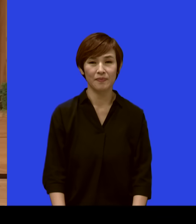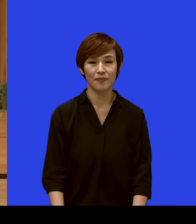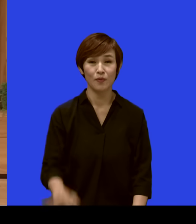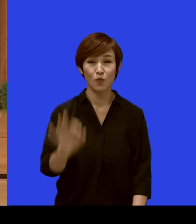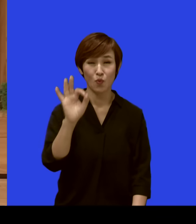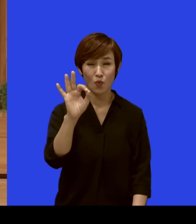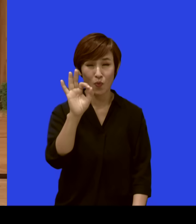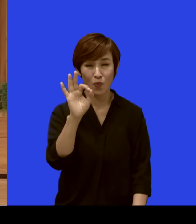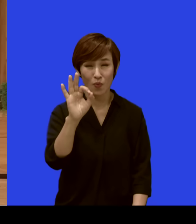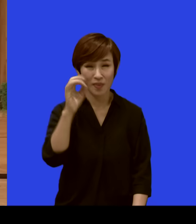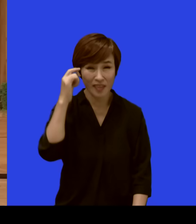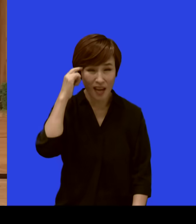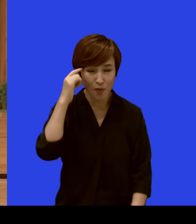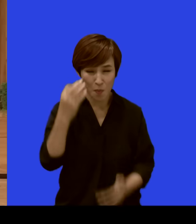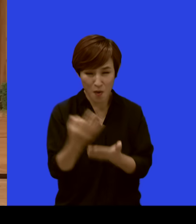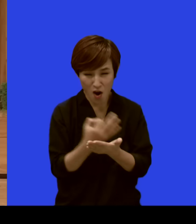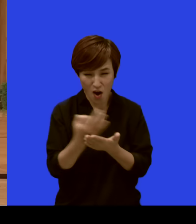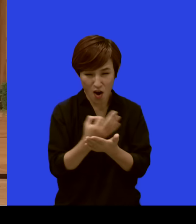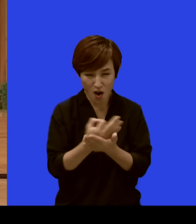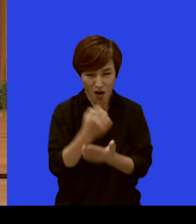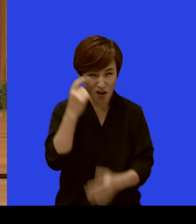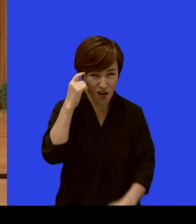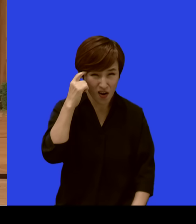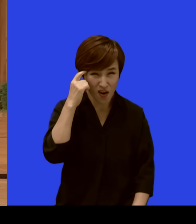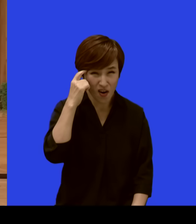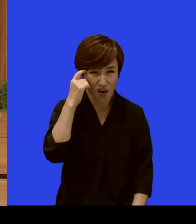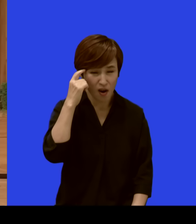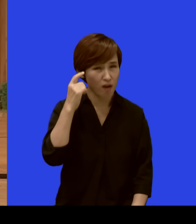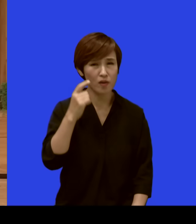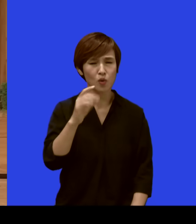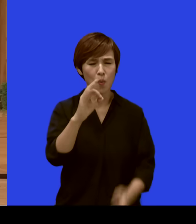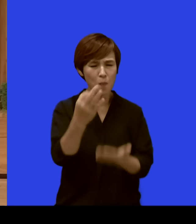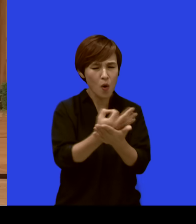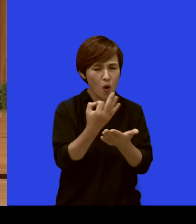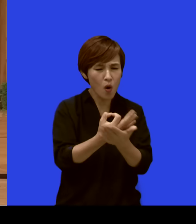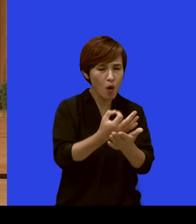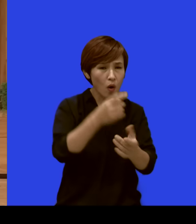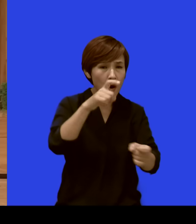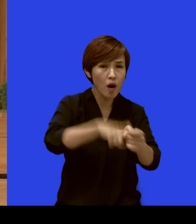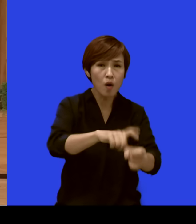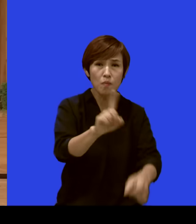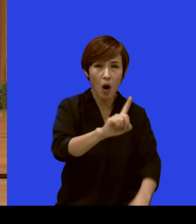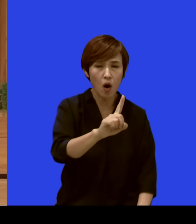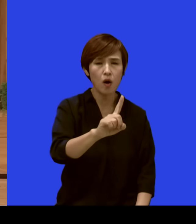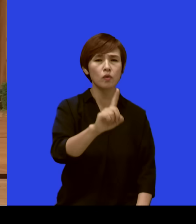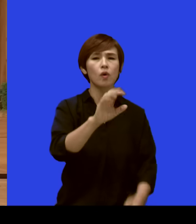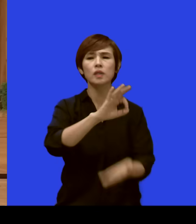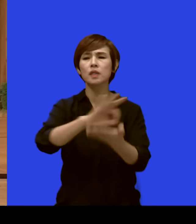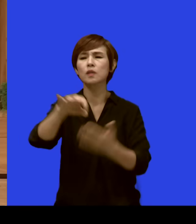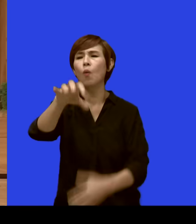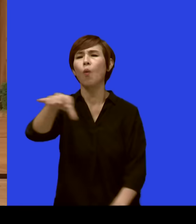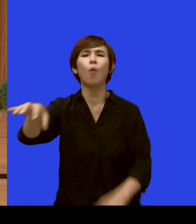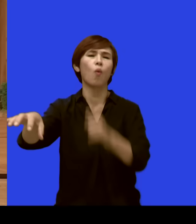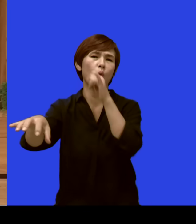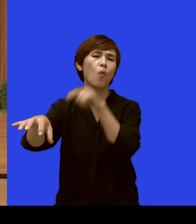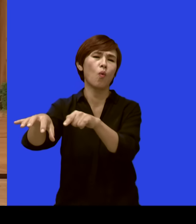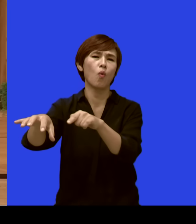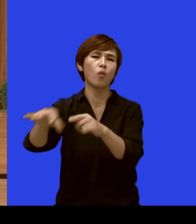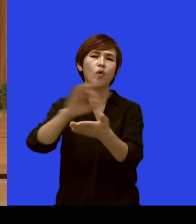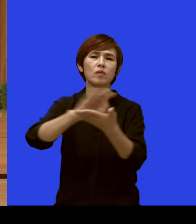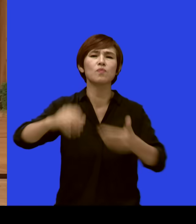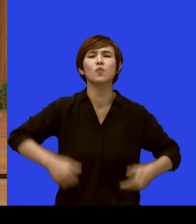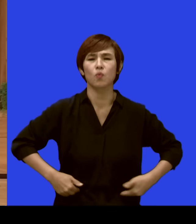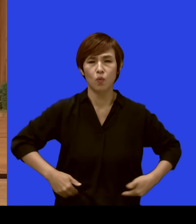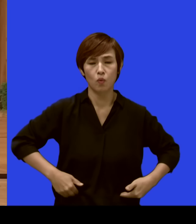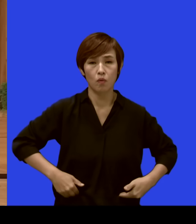돈을 생각하잖아요. 네. 돈을 벌어야 된다고 생각을 하거든요. 그러니까 돈을 왜 벌어야 되냐면 그 돈을 써야 될 것들이 기다리고 있기 때문에.